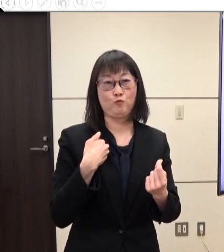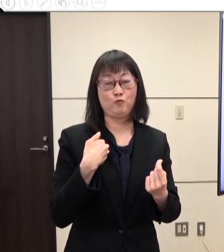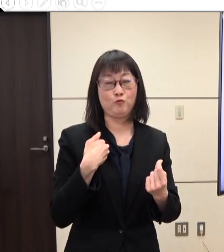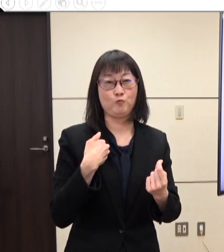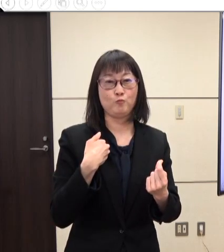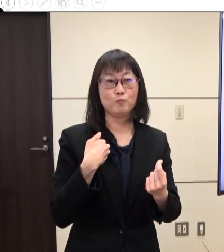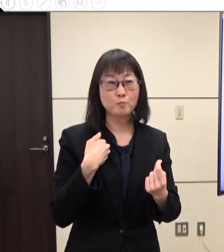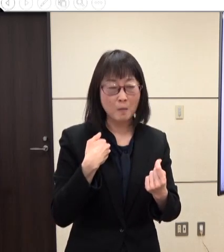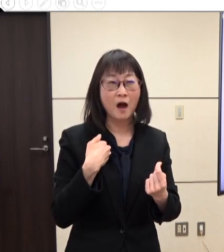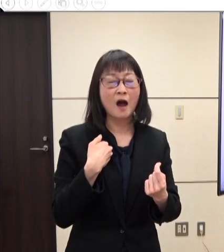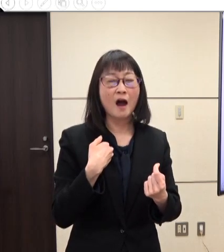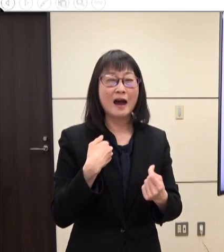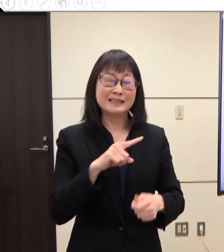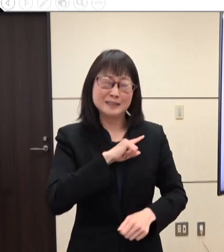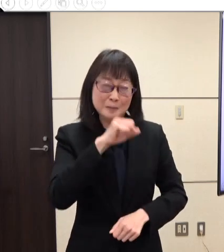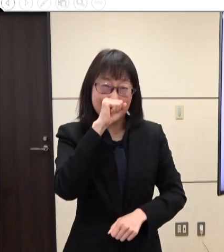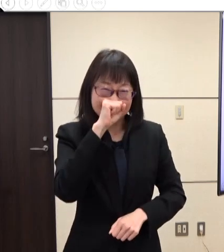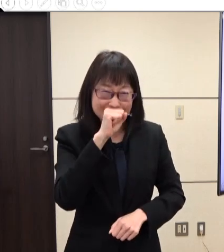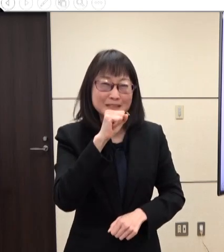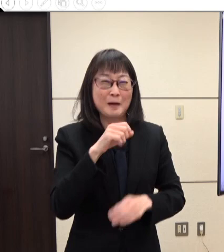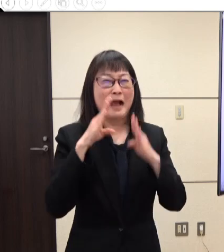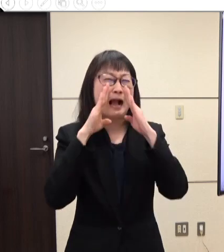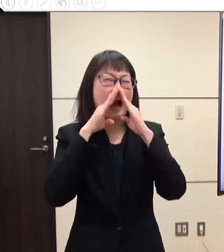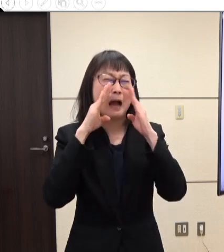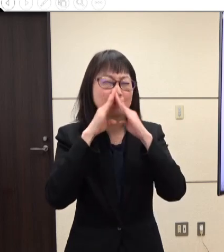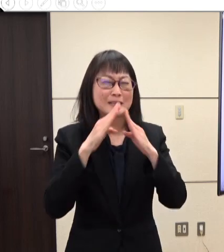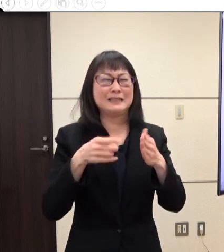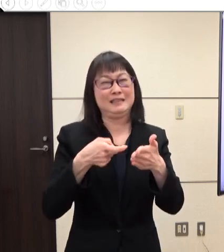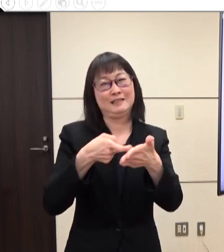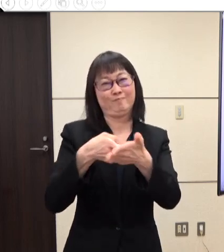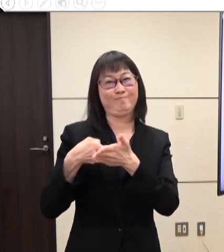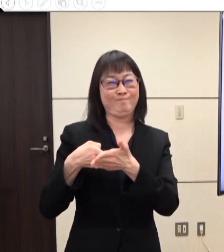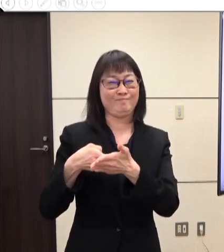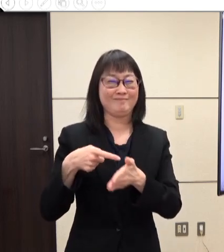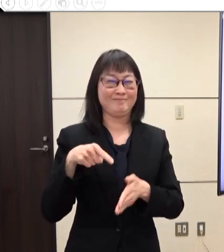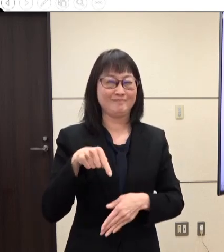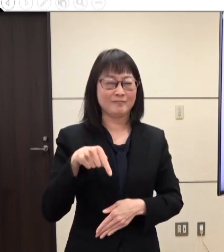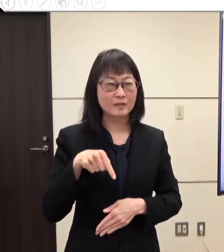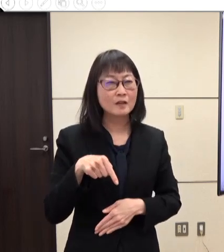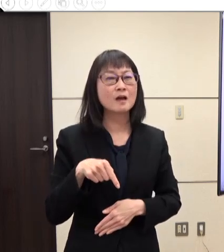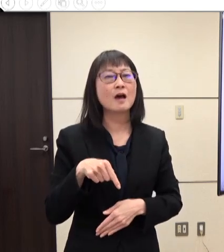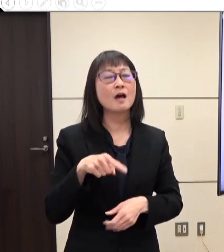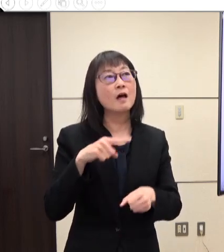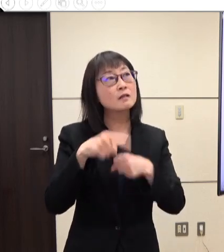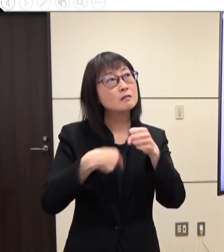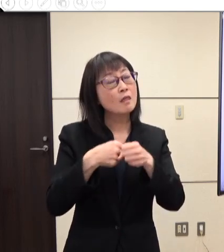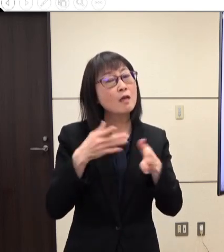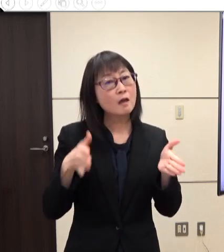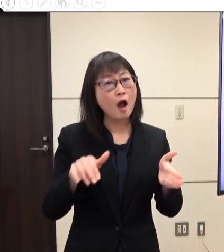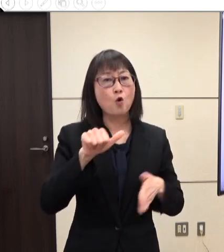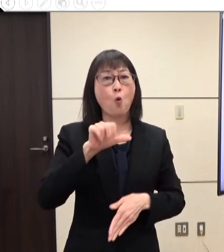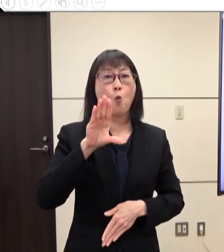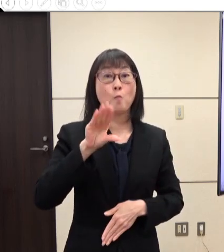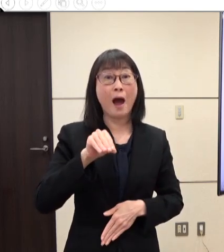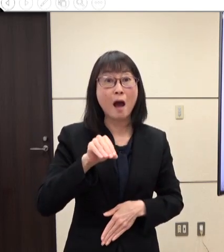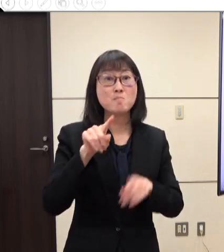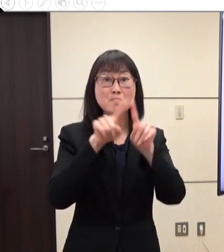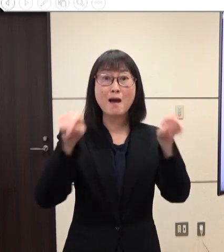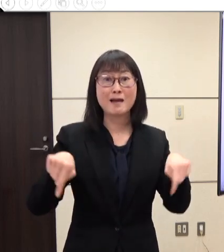。福島市では年間約5万枚ということですが、私が知っている限りで言う